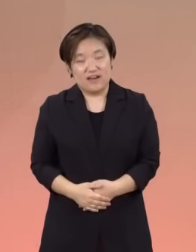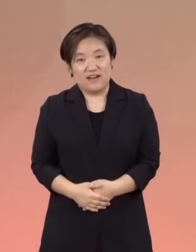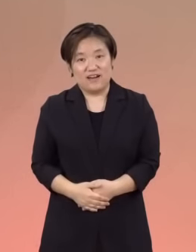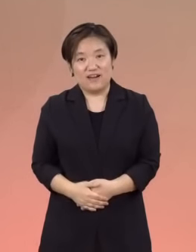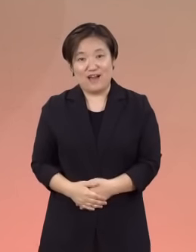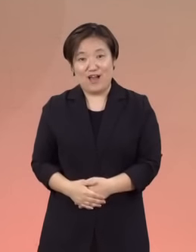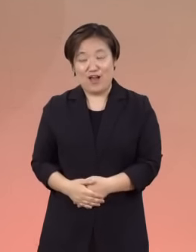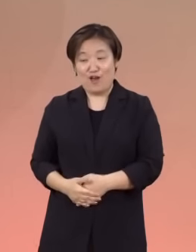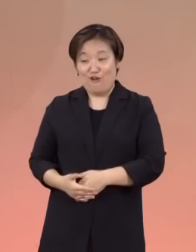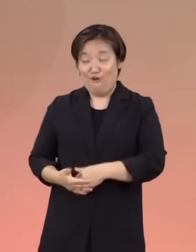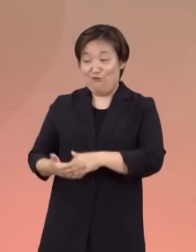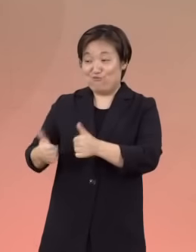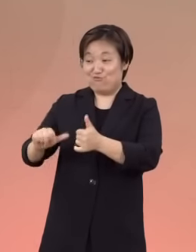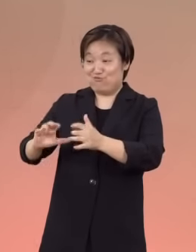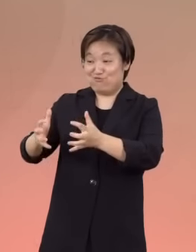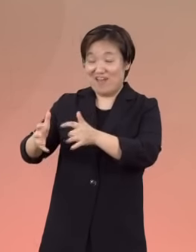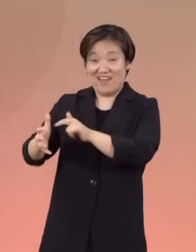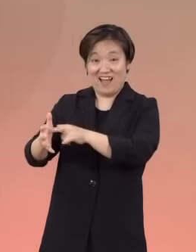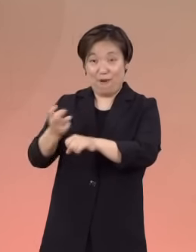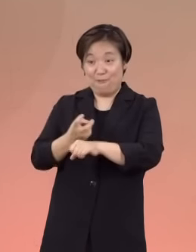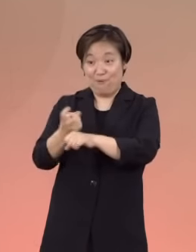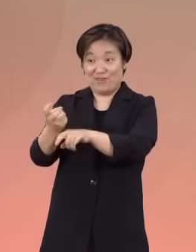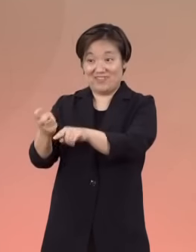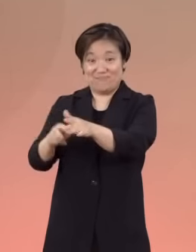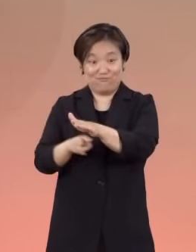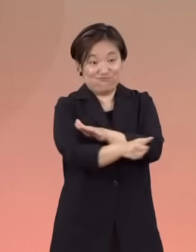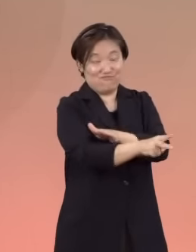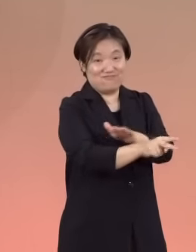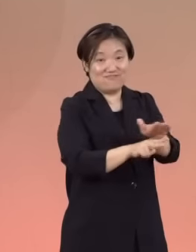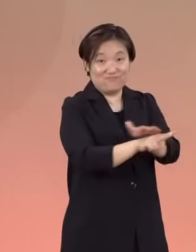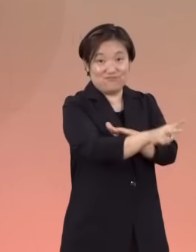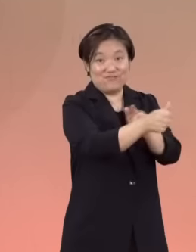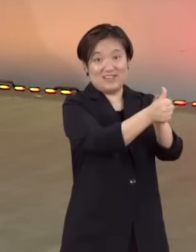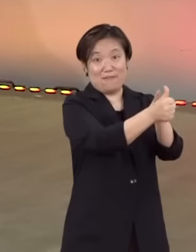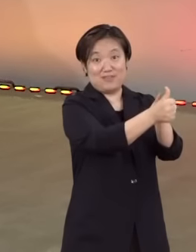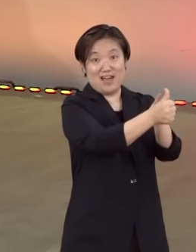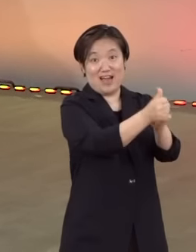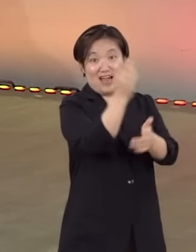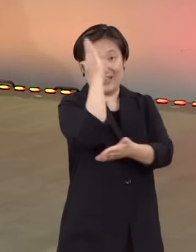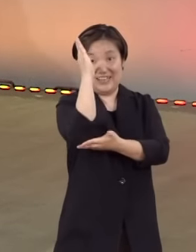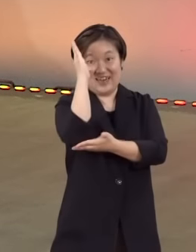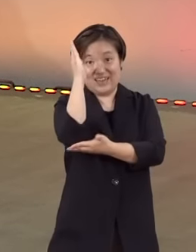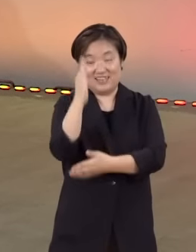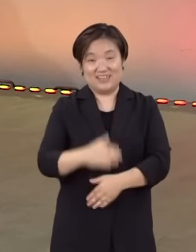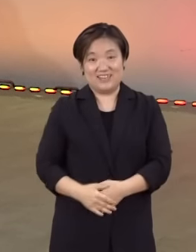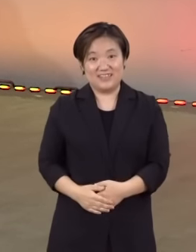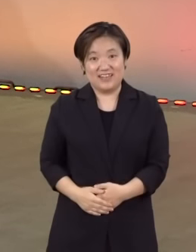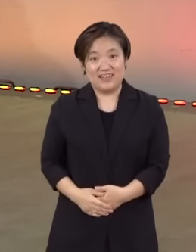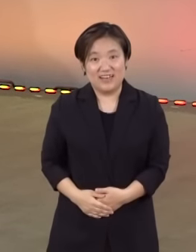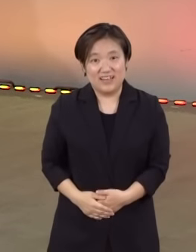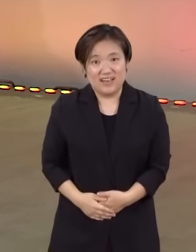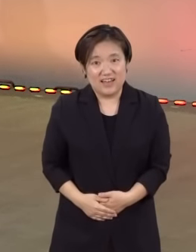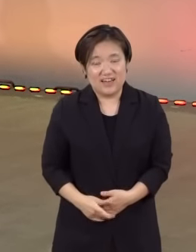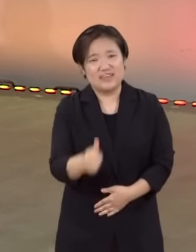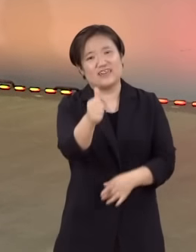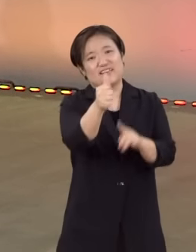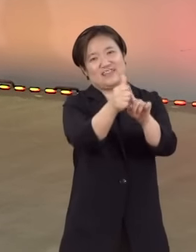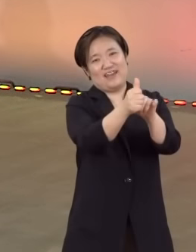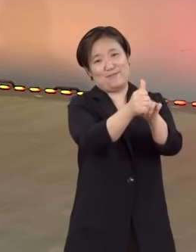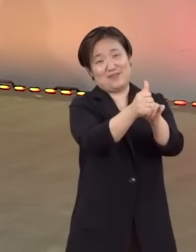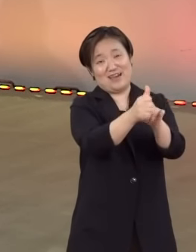탈출한 어느 젊은 청년의 이야기 들려 드렸는데요 그 거사 님을 제가